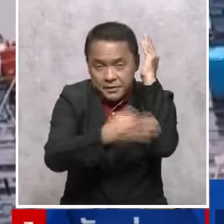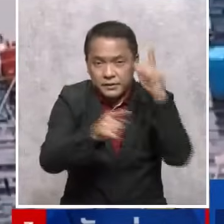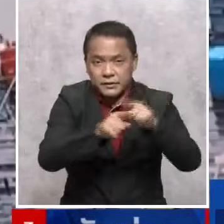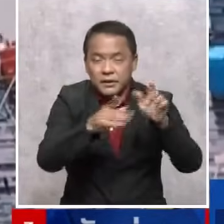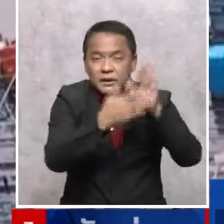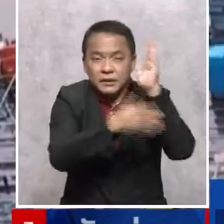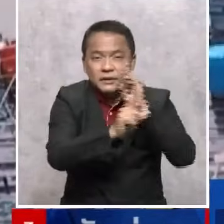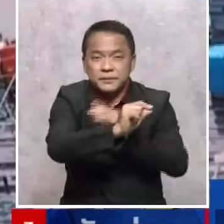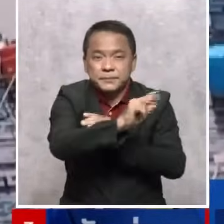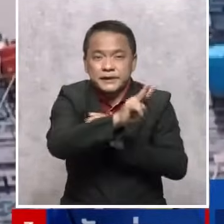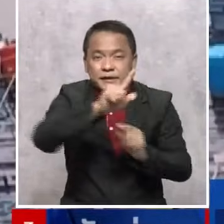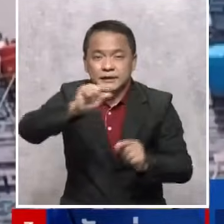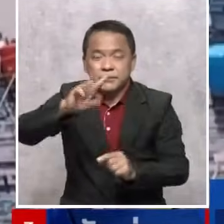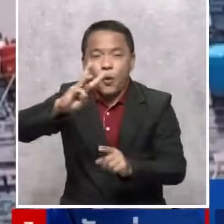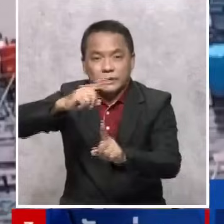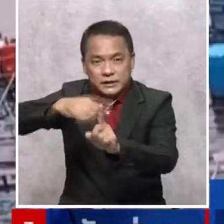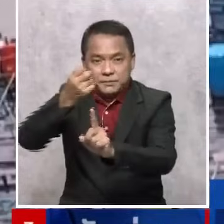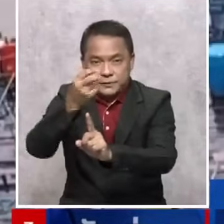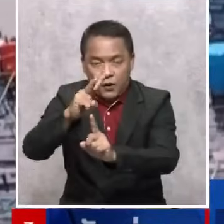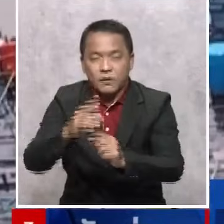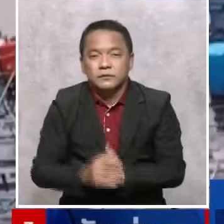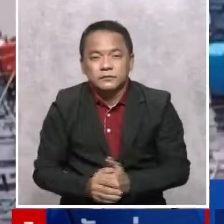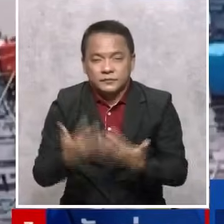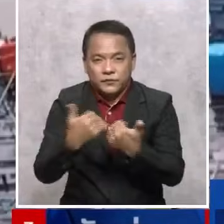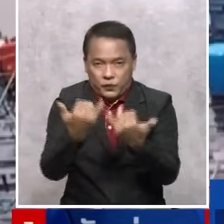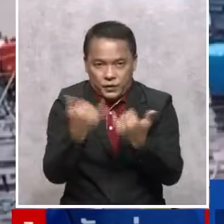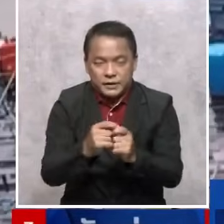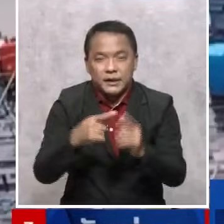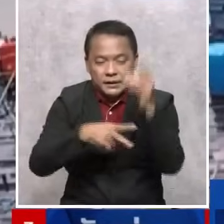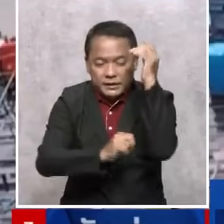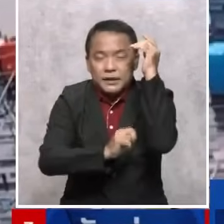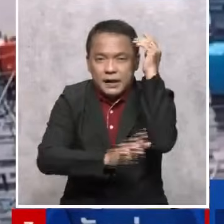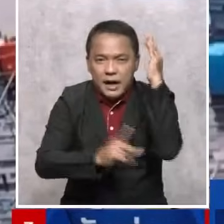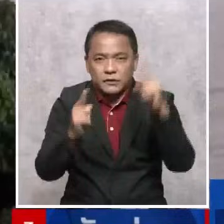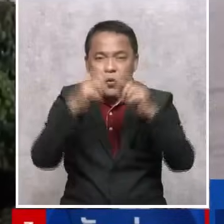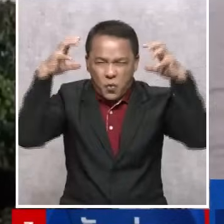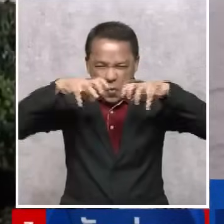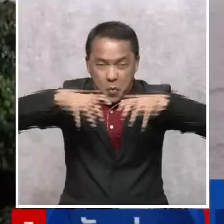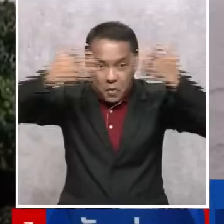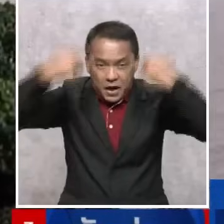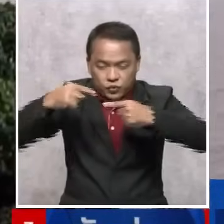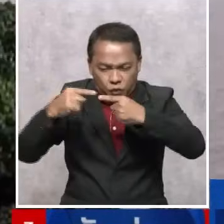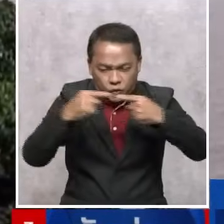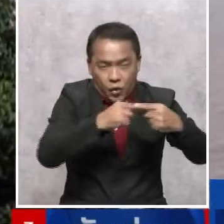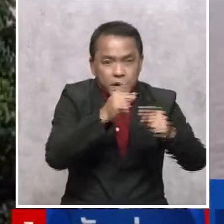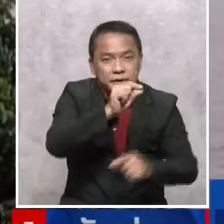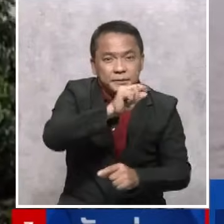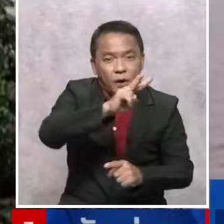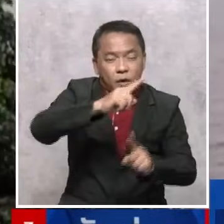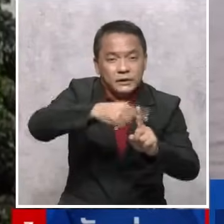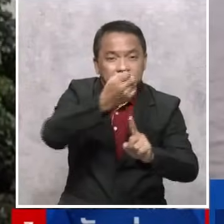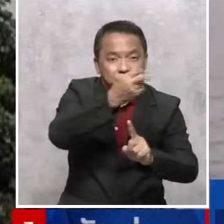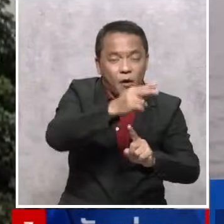ระหว่าง 24-26ธันวาคมนะคะล่าสุดจังหวัดนราธิวาสเกิดฝนตกหนักต่อเนื่องตั้งแต่ 22